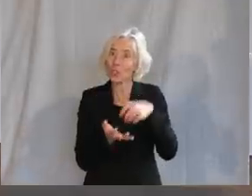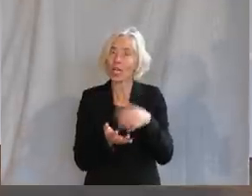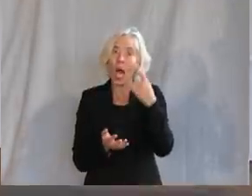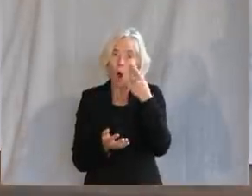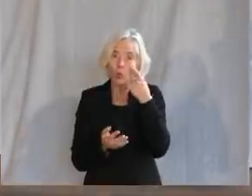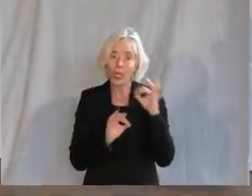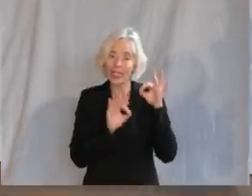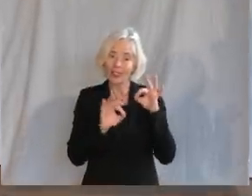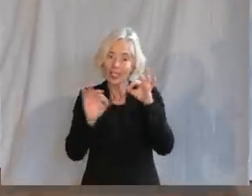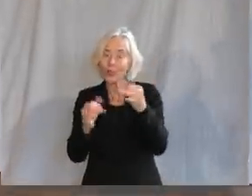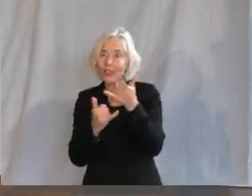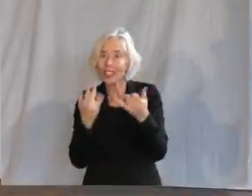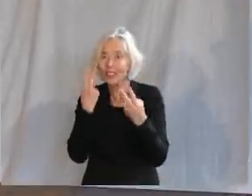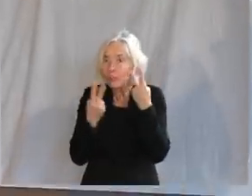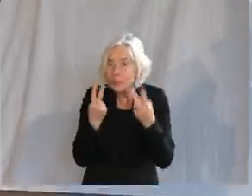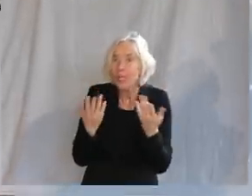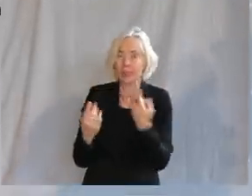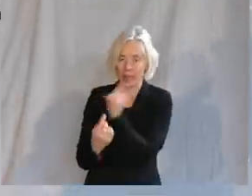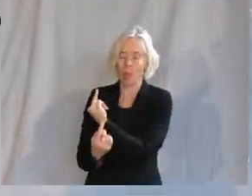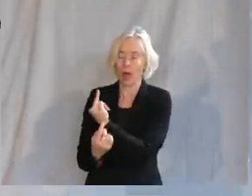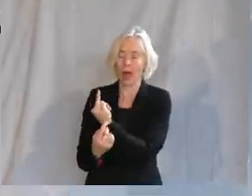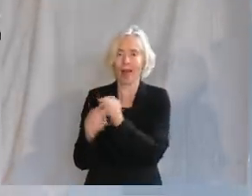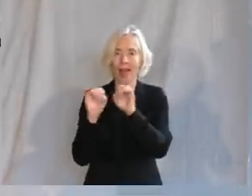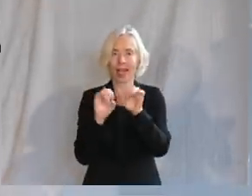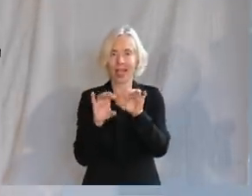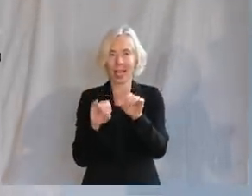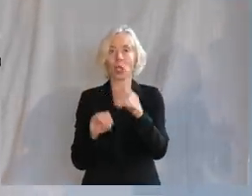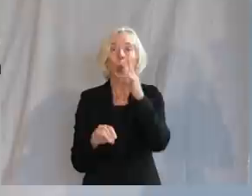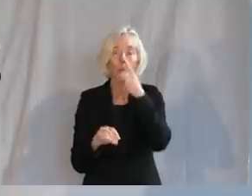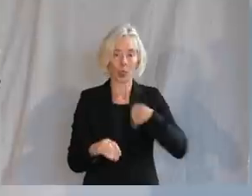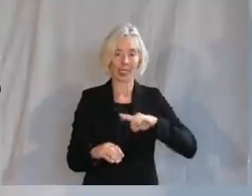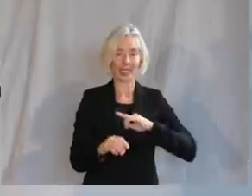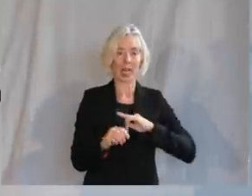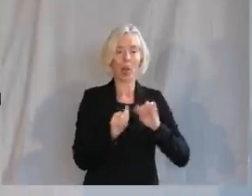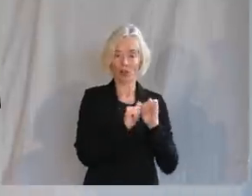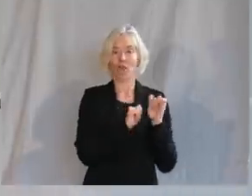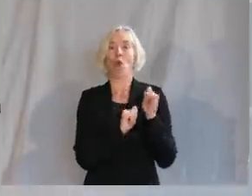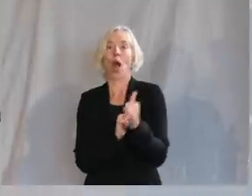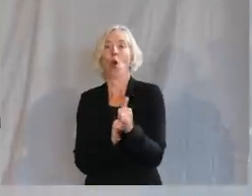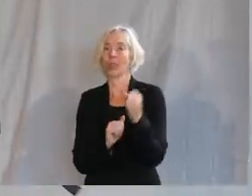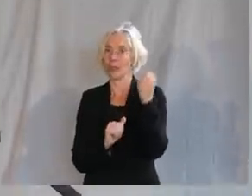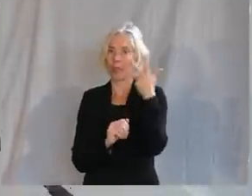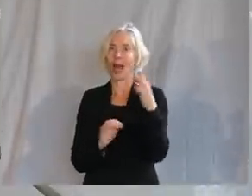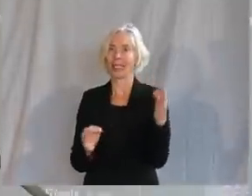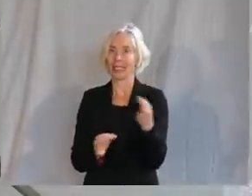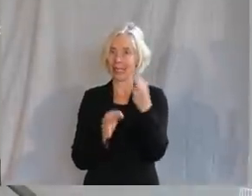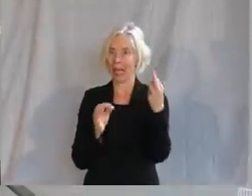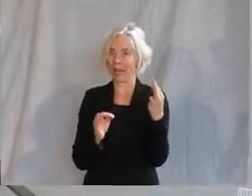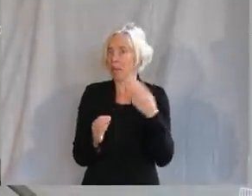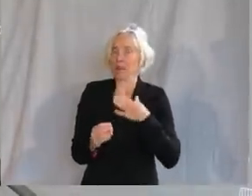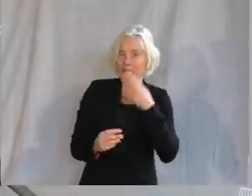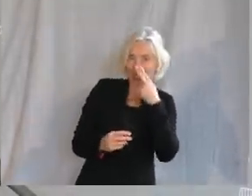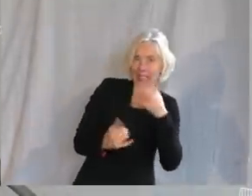darstellt. Ich möchte vielleicht bloß vorab ein paar wichtige Dinge aus meiner Sicht sagen. Es ist eben